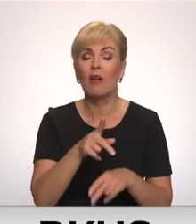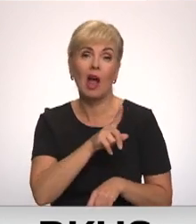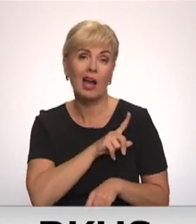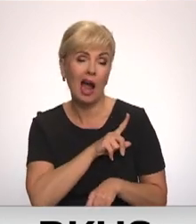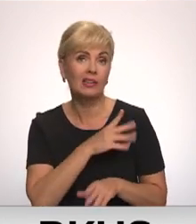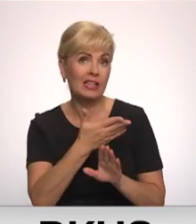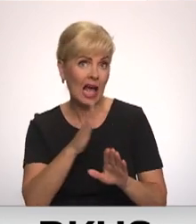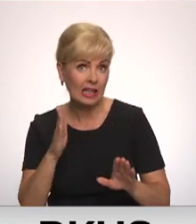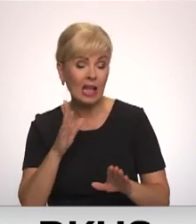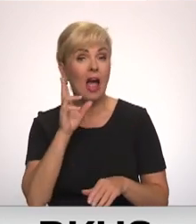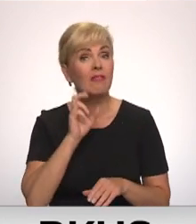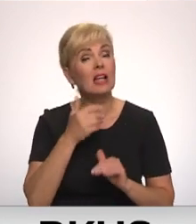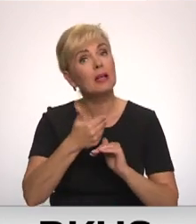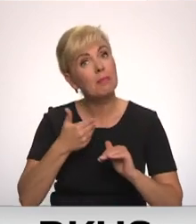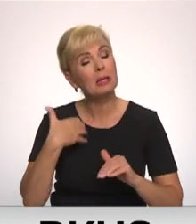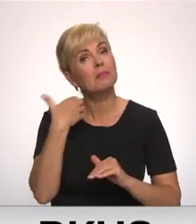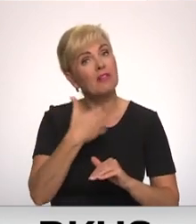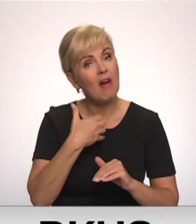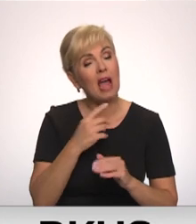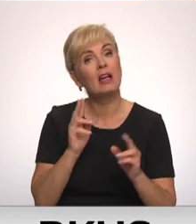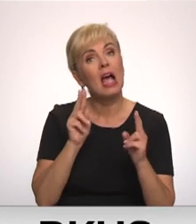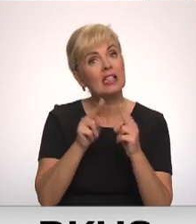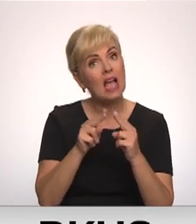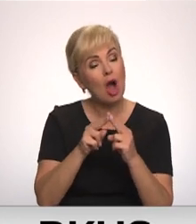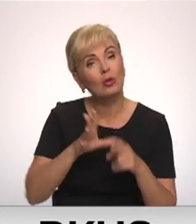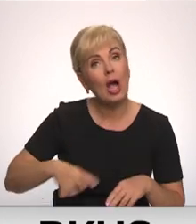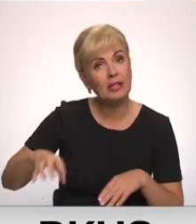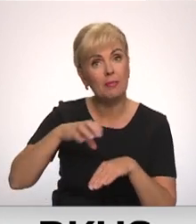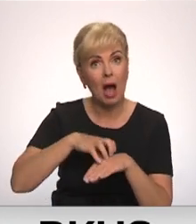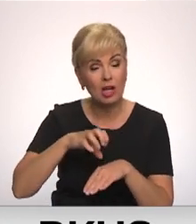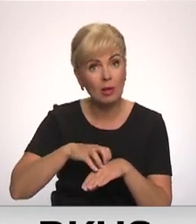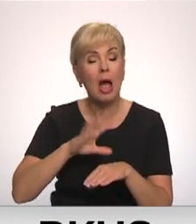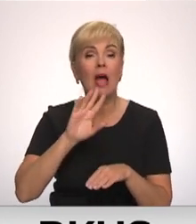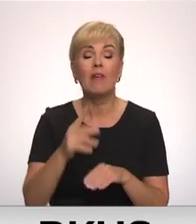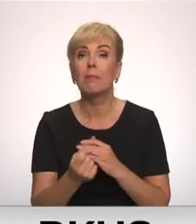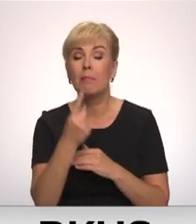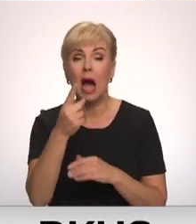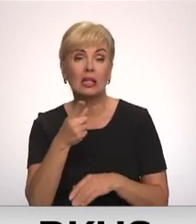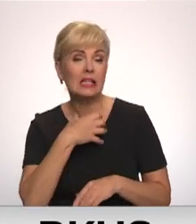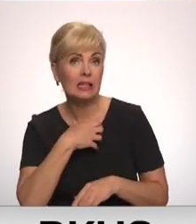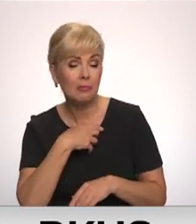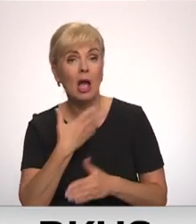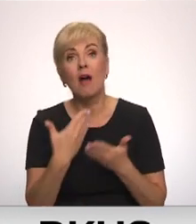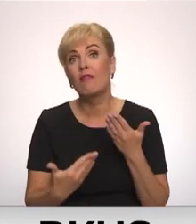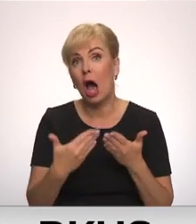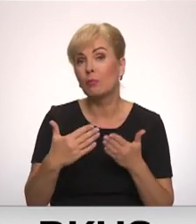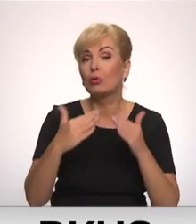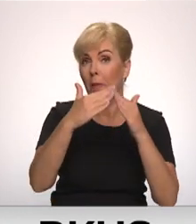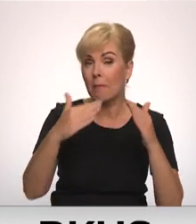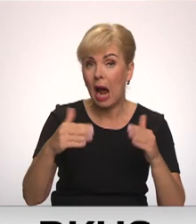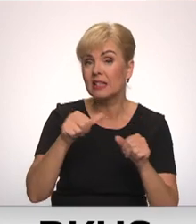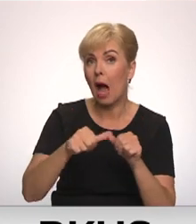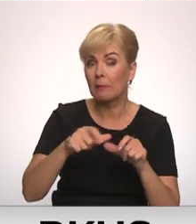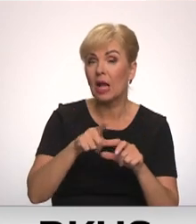rindās, ja vien vecāki pirms tam sazinātos ar ģimenes ārstu vai parādoties pirmajām slimības pazīmēm, mājas aptieciņā būtu piemēroti